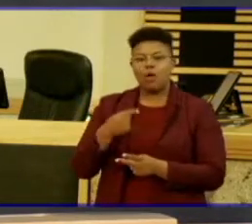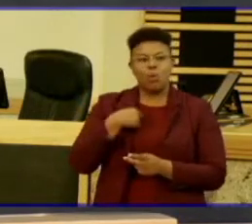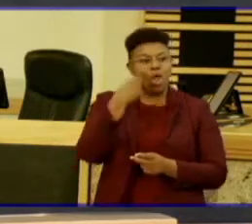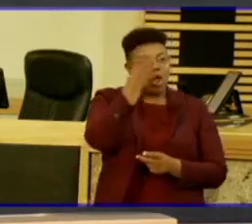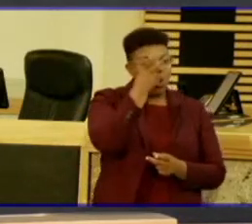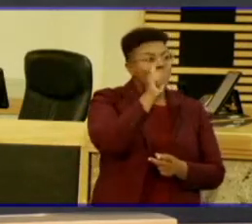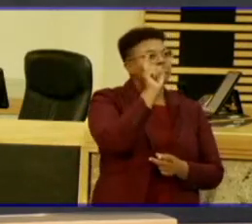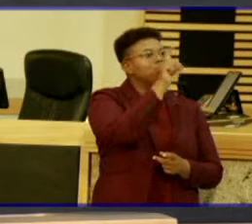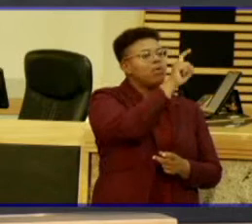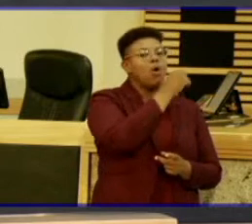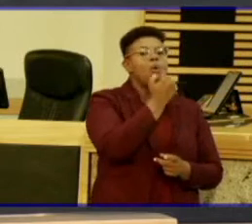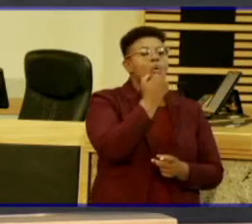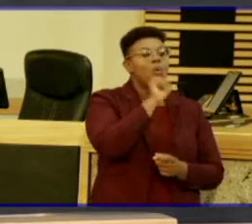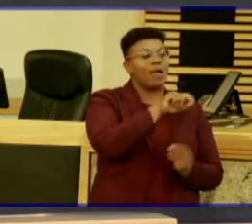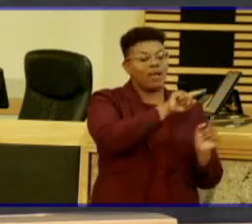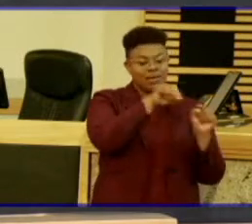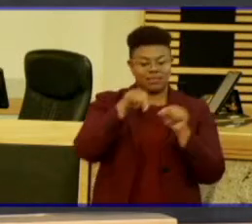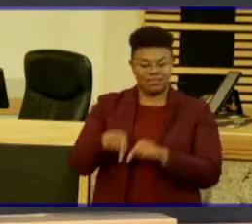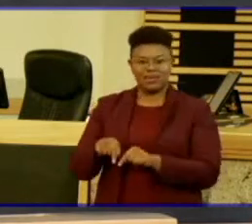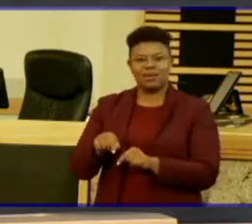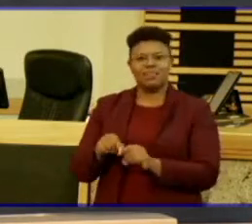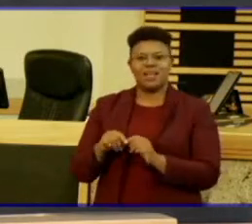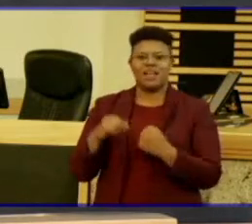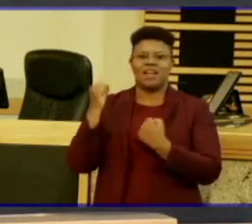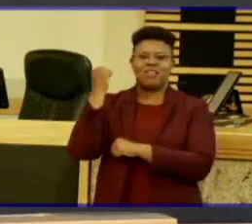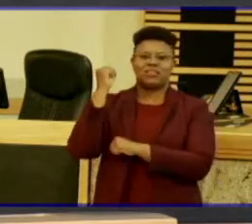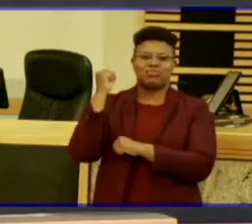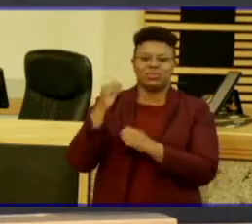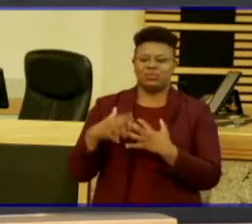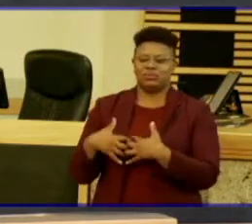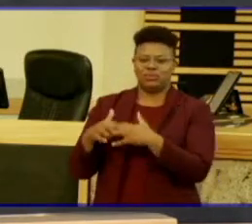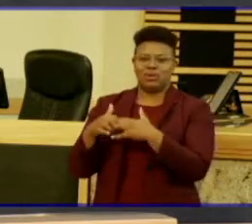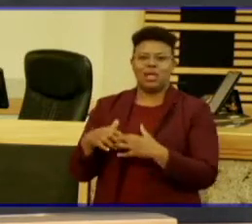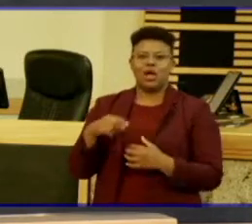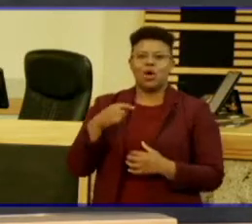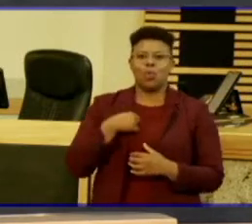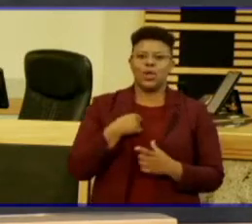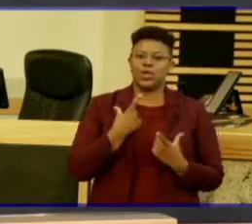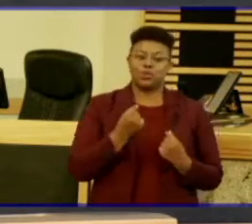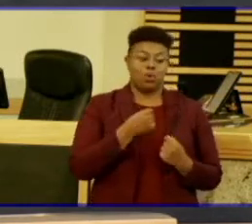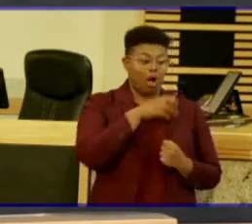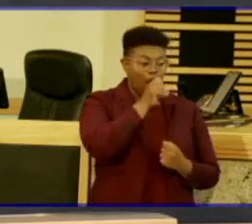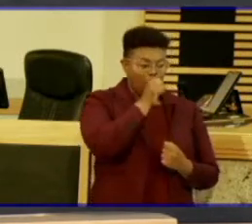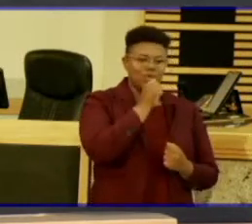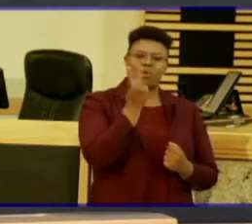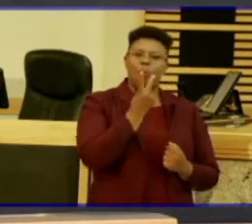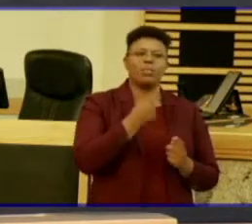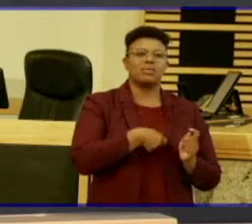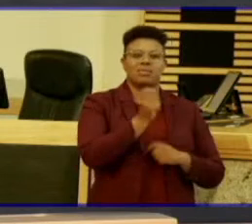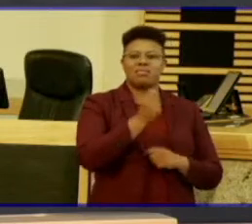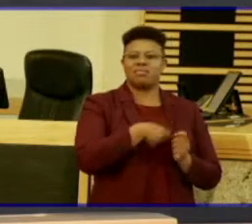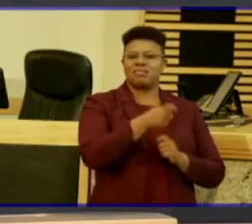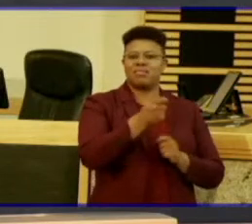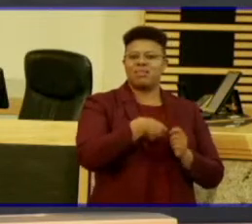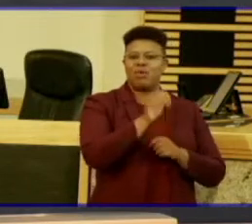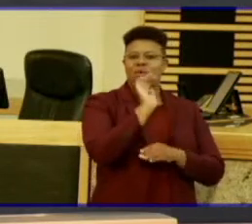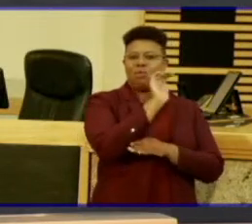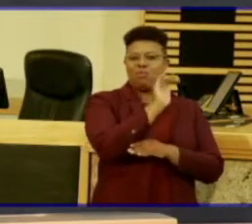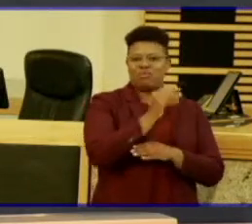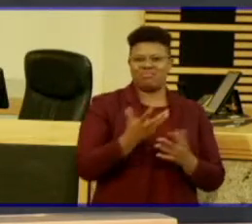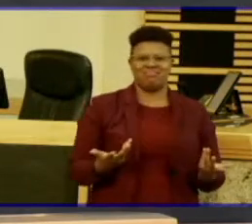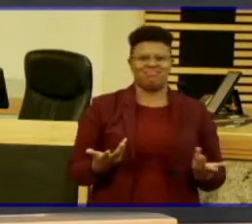ifactory senzelwe ijuice up singamane sizingca ngokukhupha ijuice sizisa kumazwe apesheya ioranges